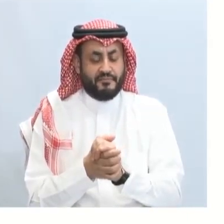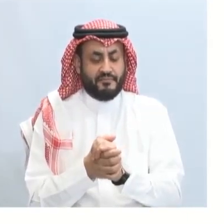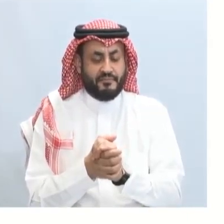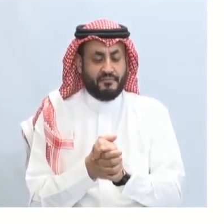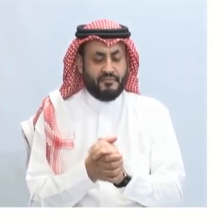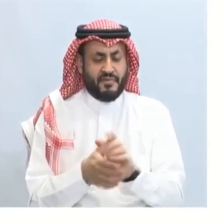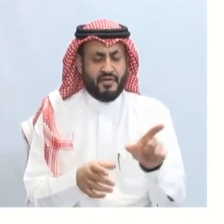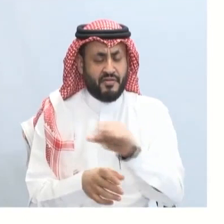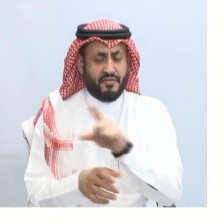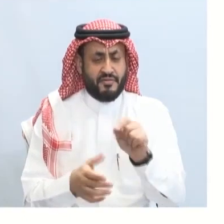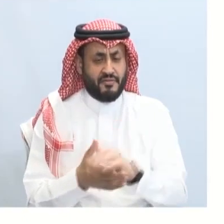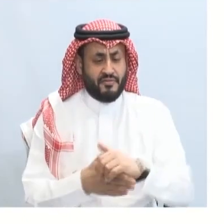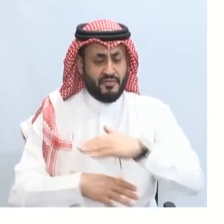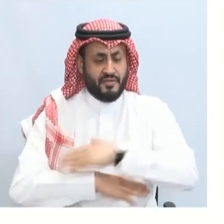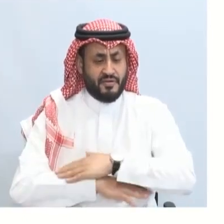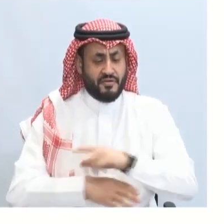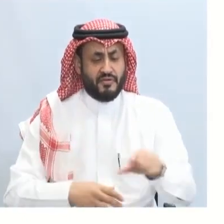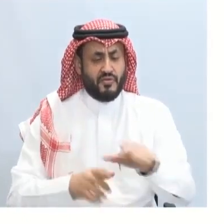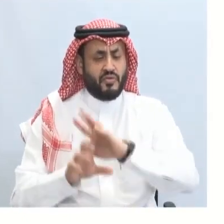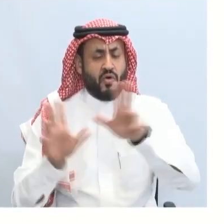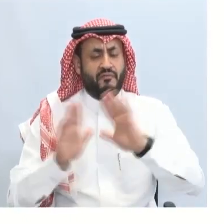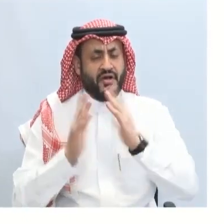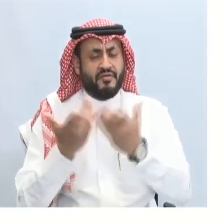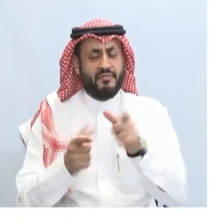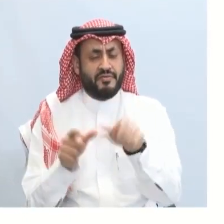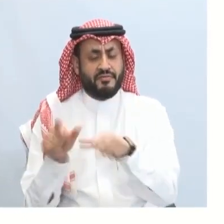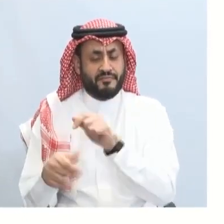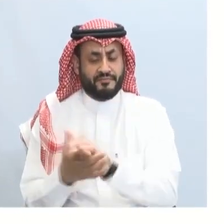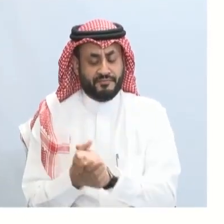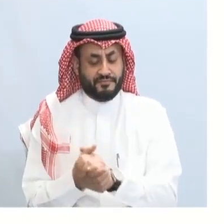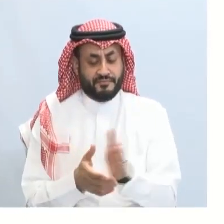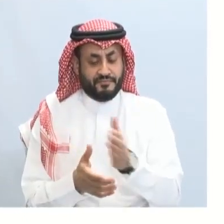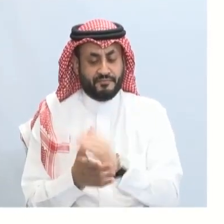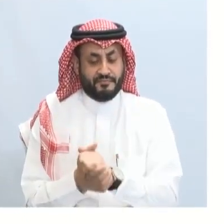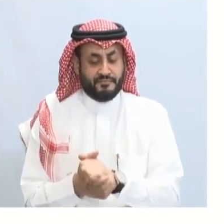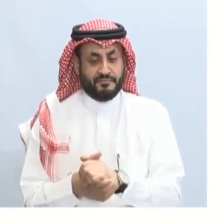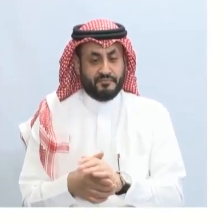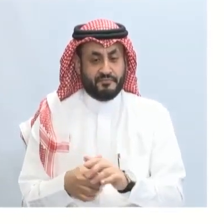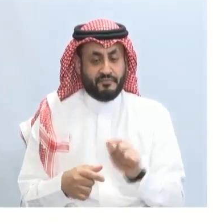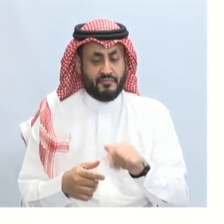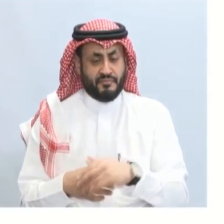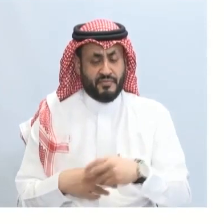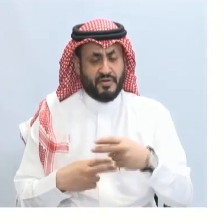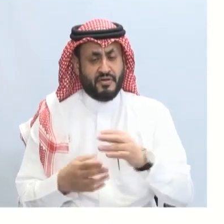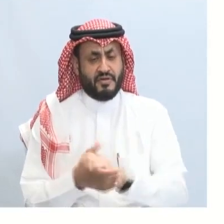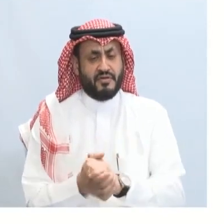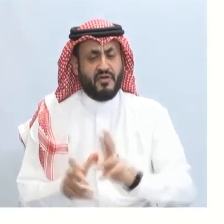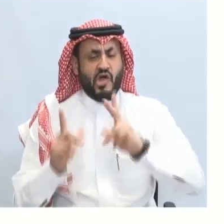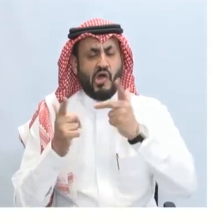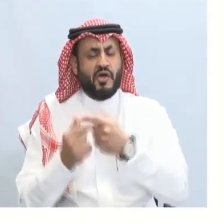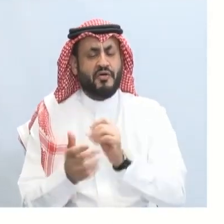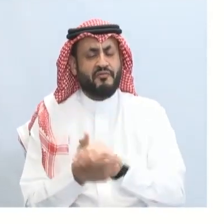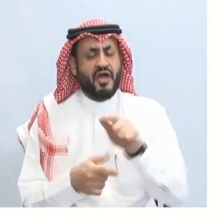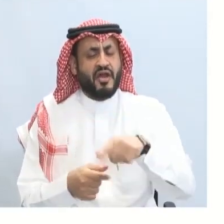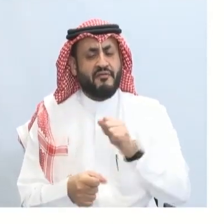اليه ليتوافق سلوكي مع سلوك افراد مجتمعي ايضا ان ان اتحمل تبعات ما